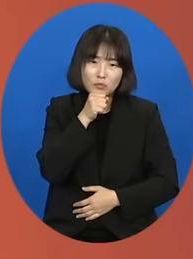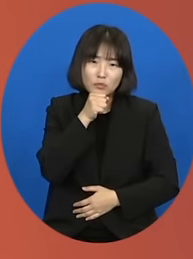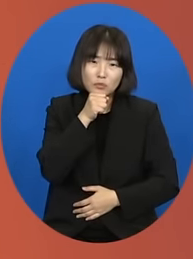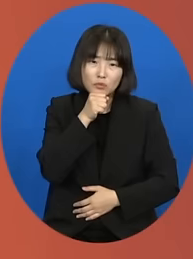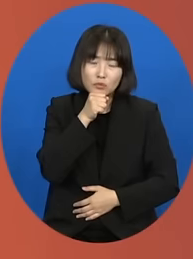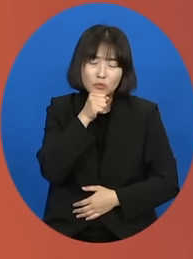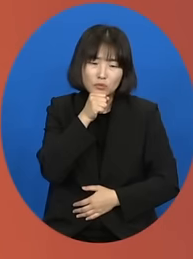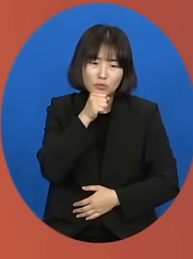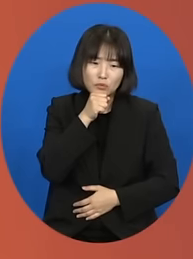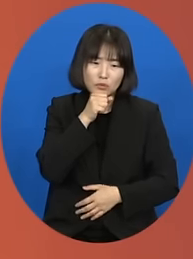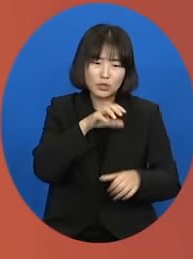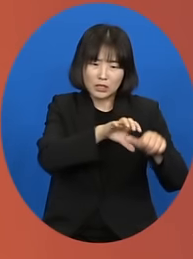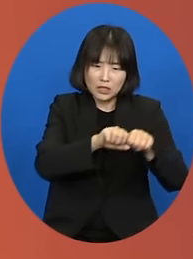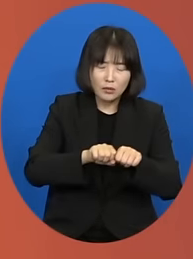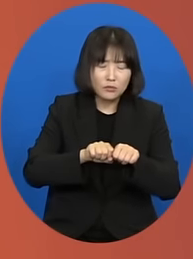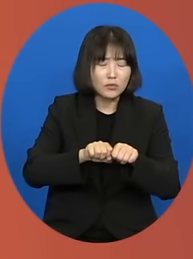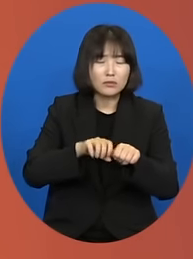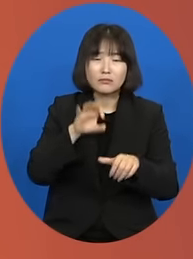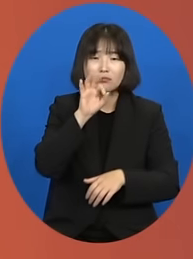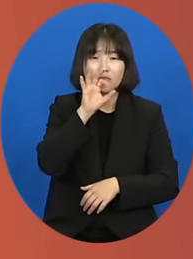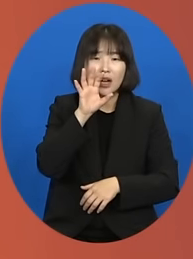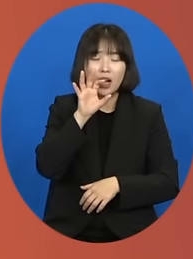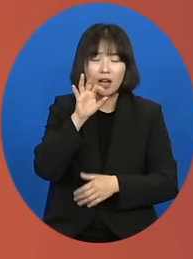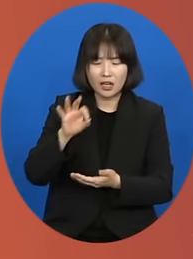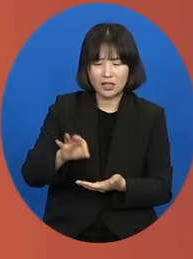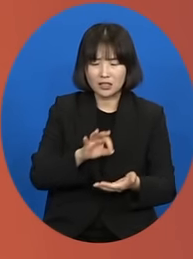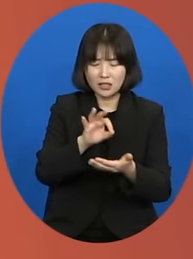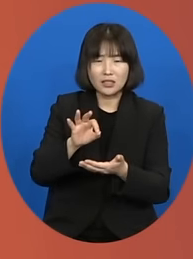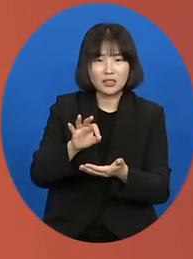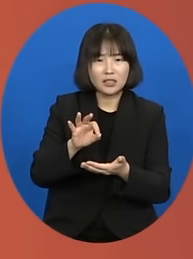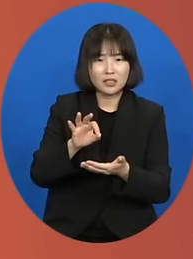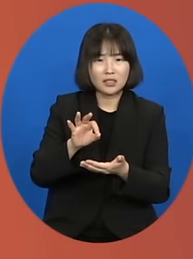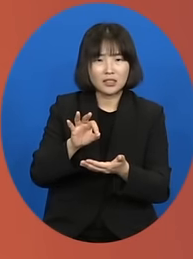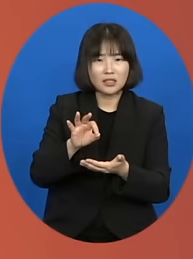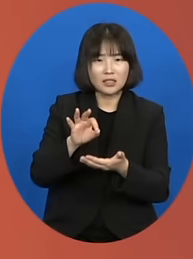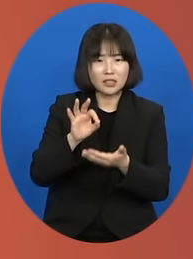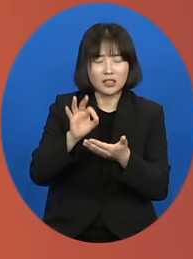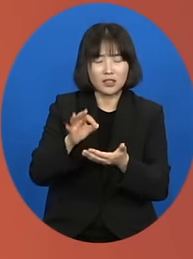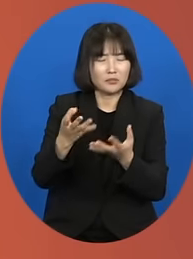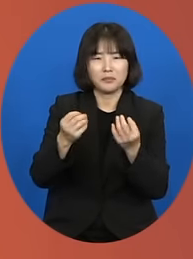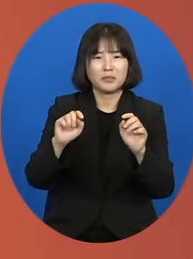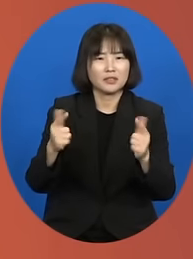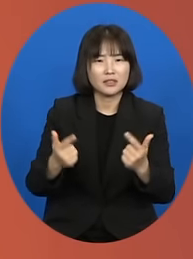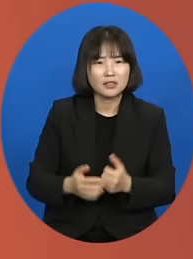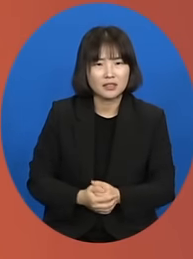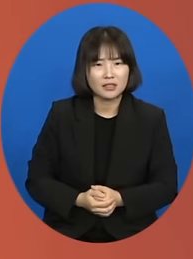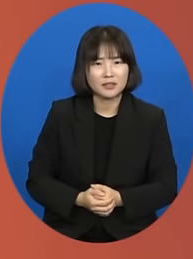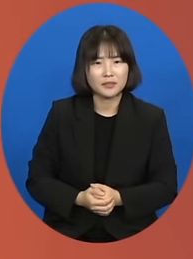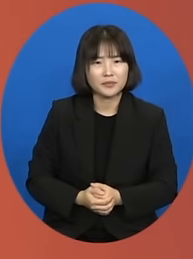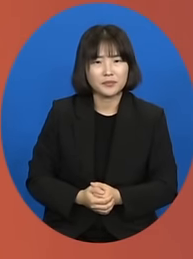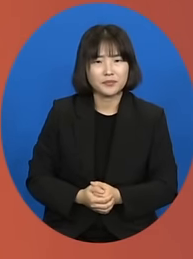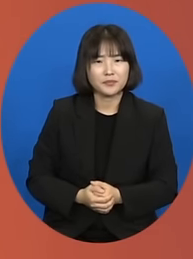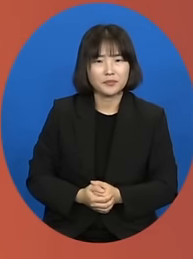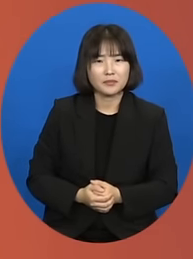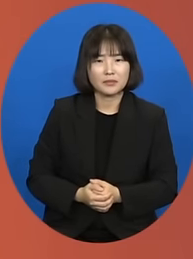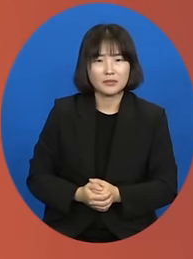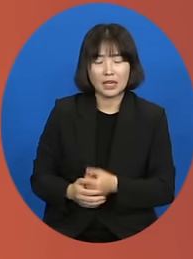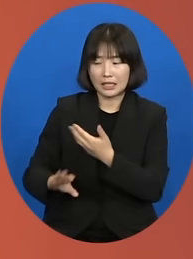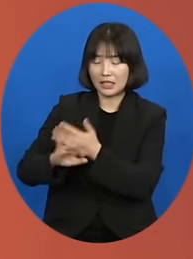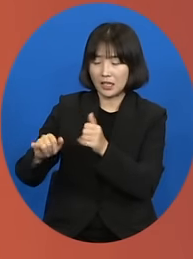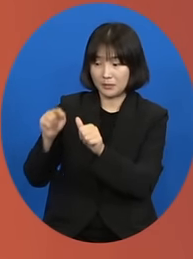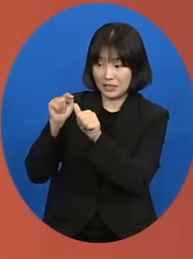않습니다. 여러분, 정보원을 보내려면 그냥 보낼 수 있나요? 뭐라도 줘야 정보원들이 가서 뭘 알아올 거